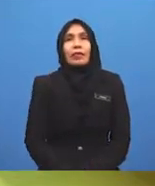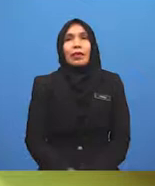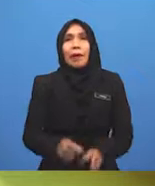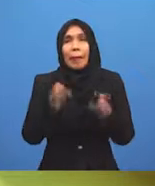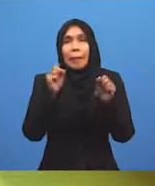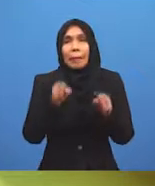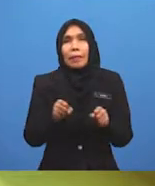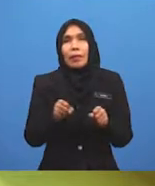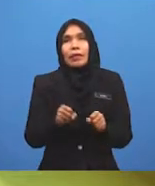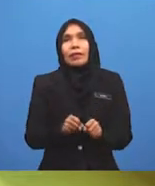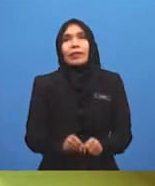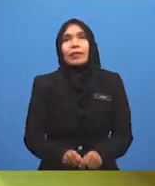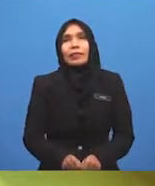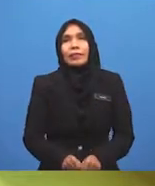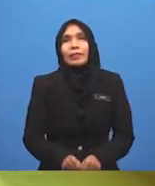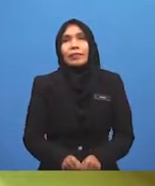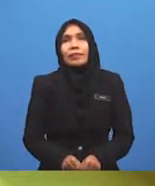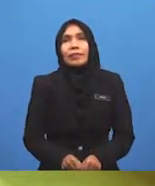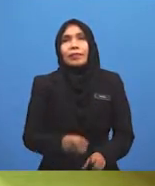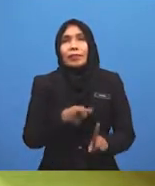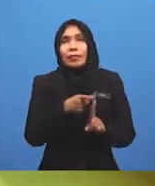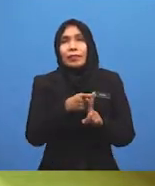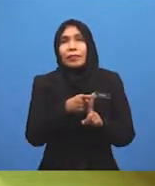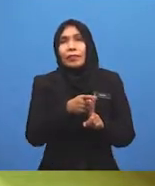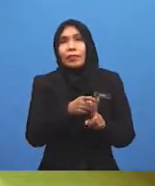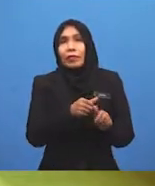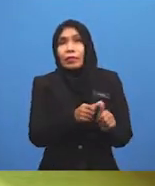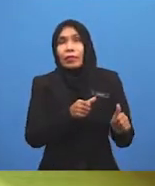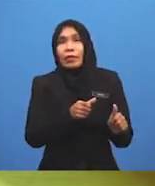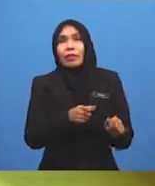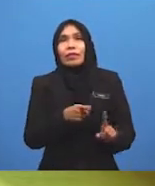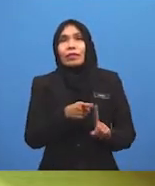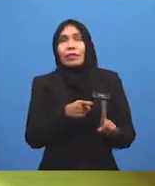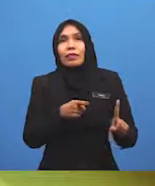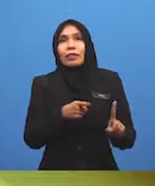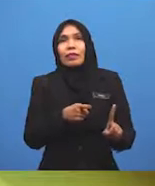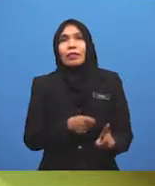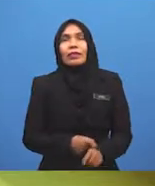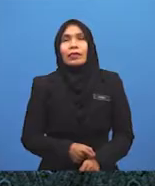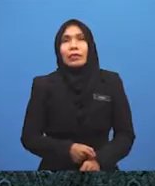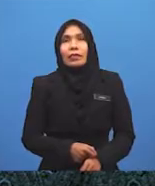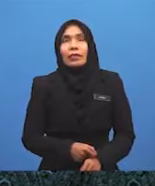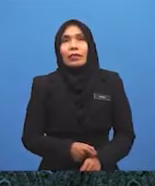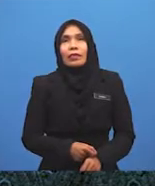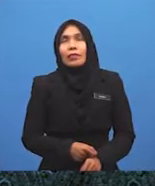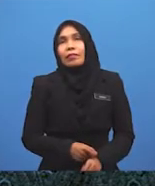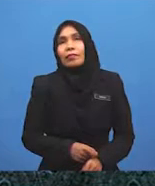menjamin keselamatan setempat daripada sebarang ancaman seperti